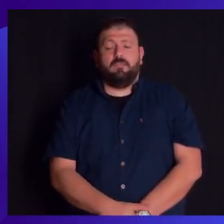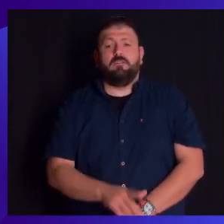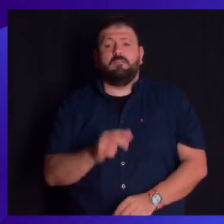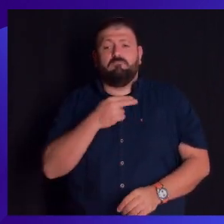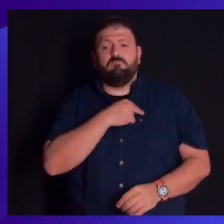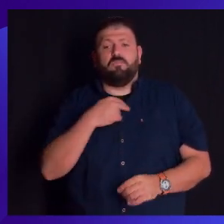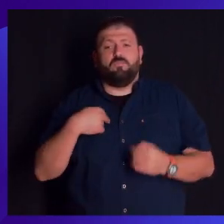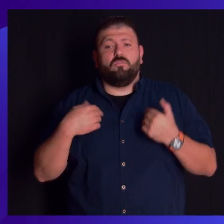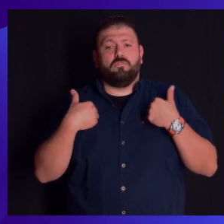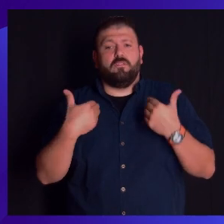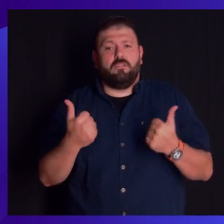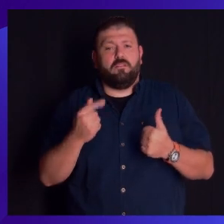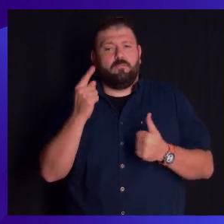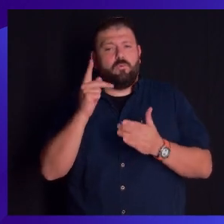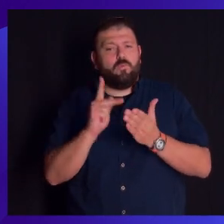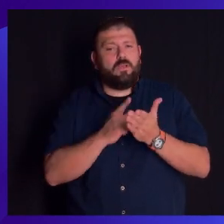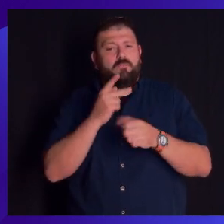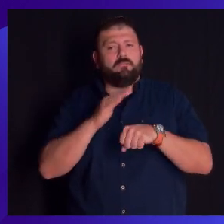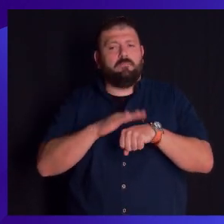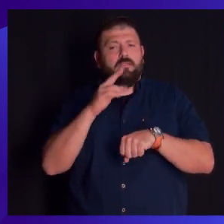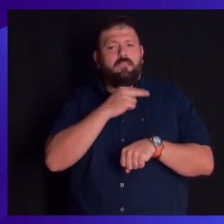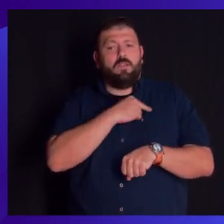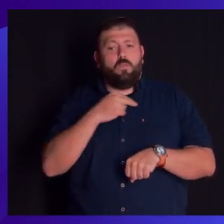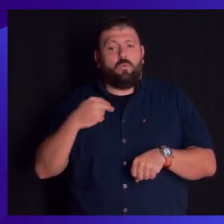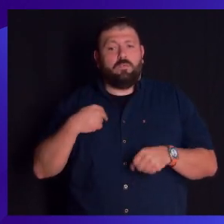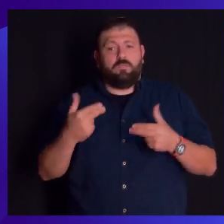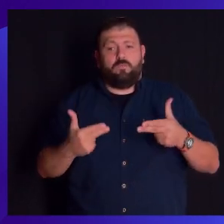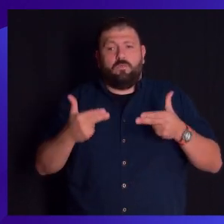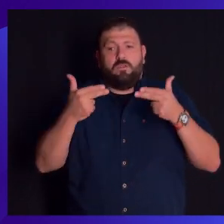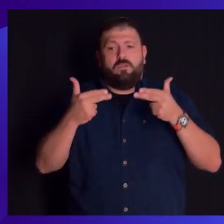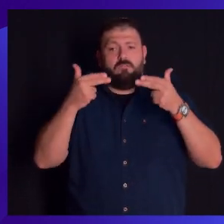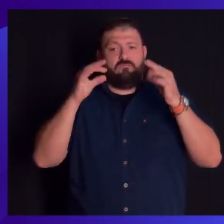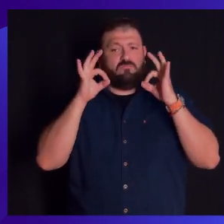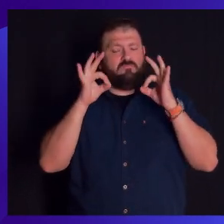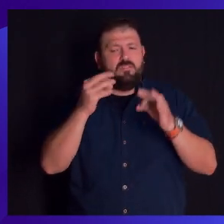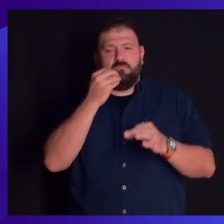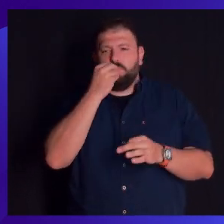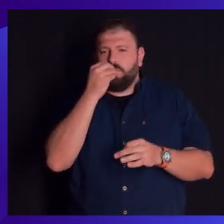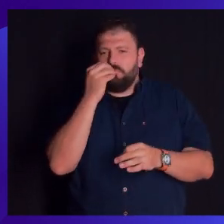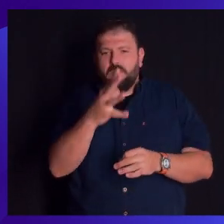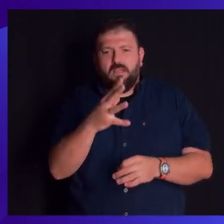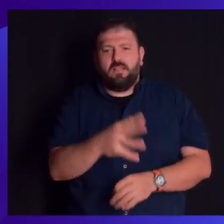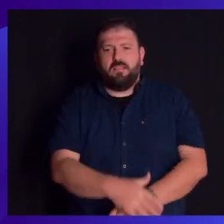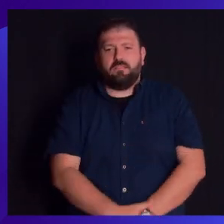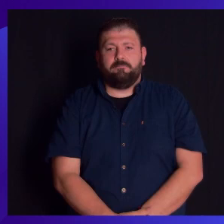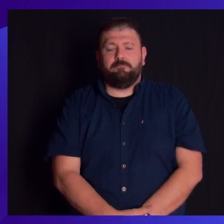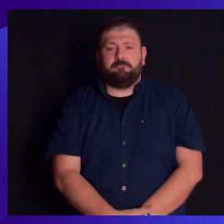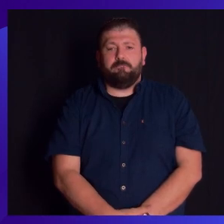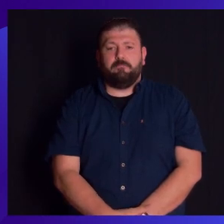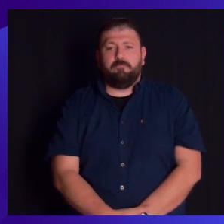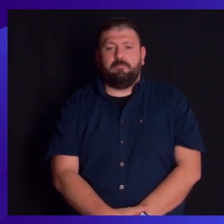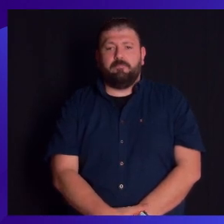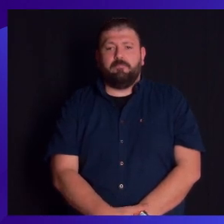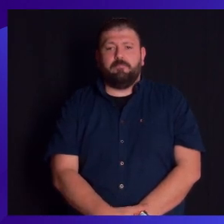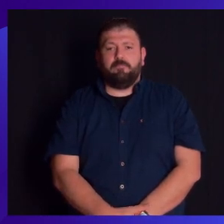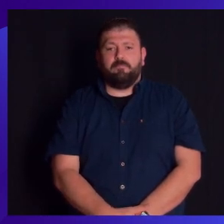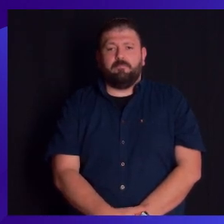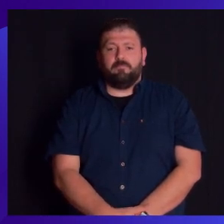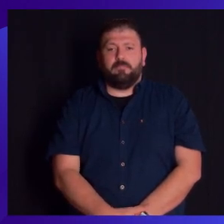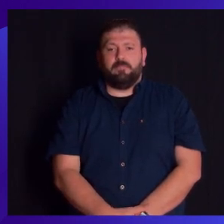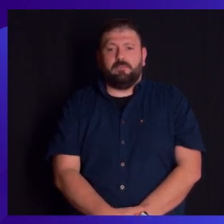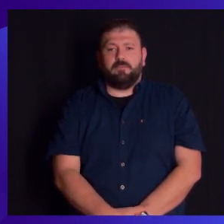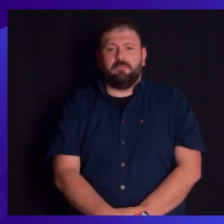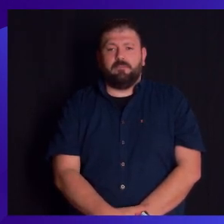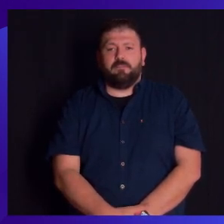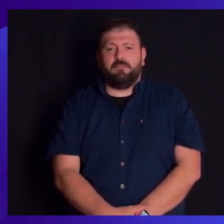entendimos una vez we más understood que nuestro once again negocio era that padrísimo. we have a really и то, cool что business, было